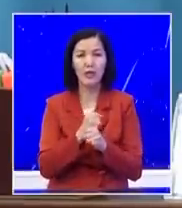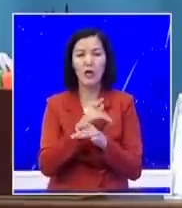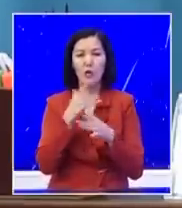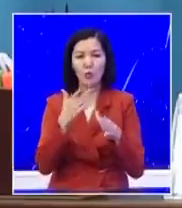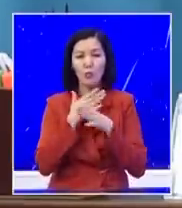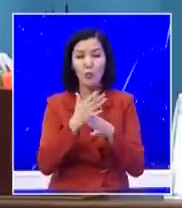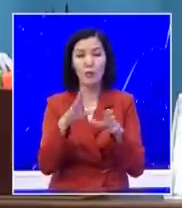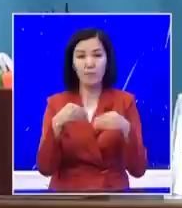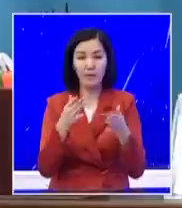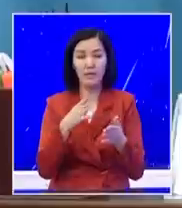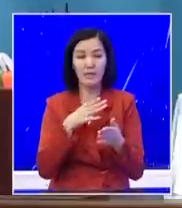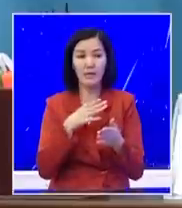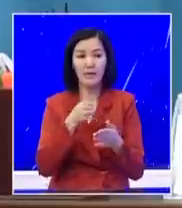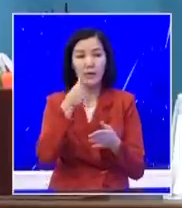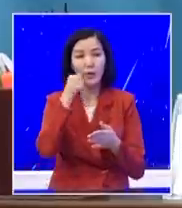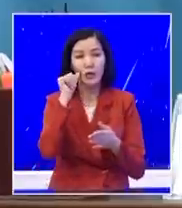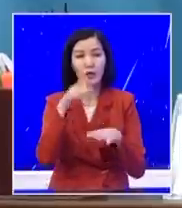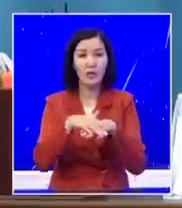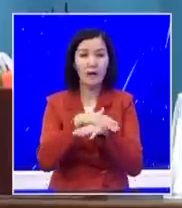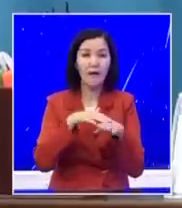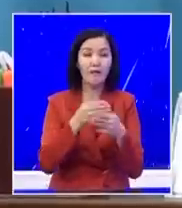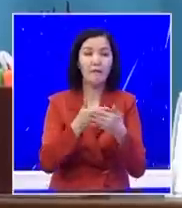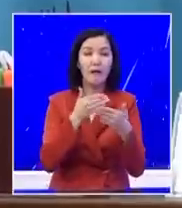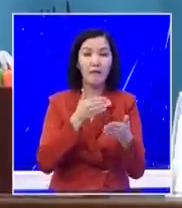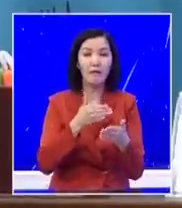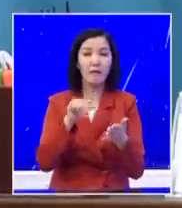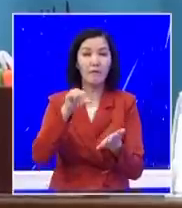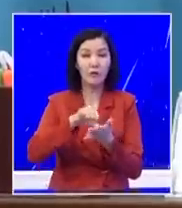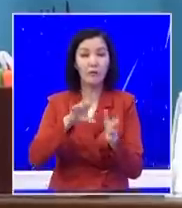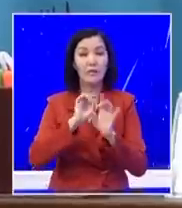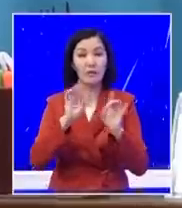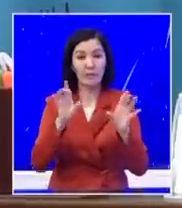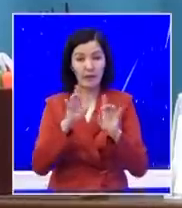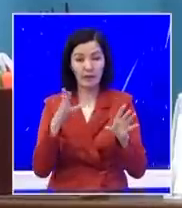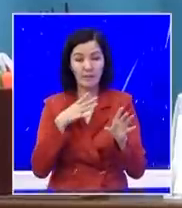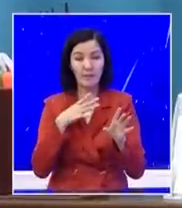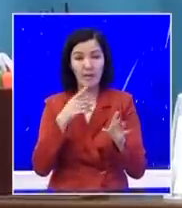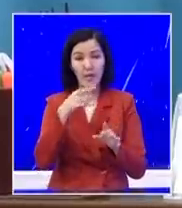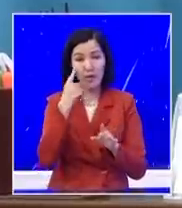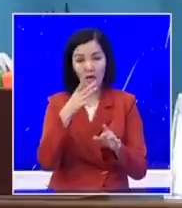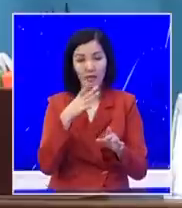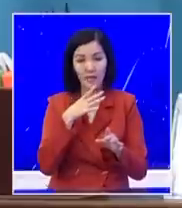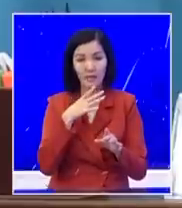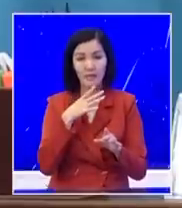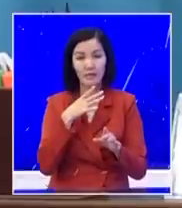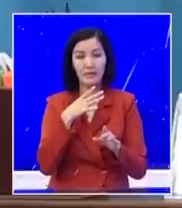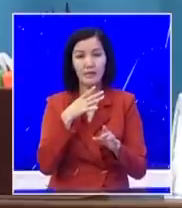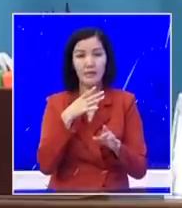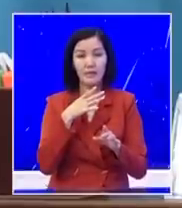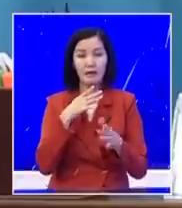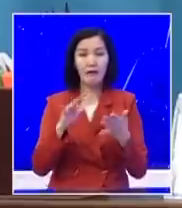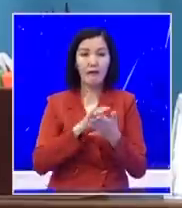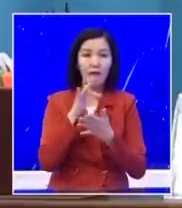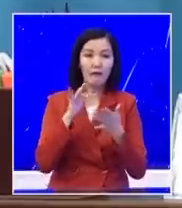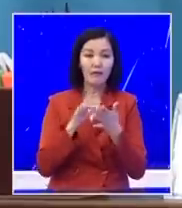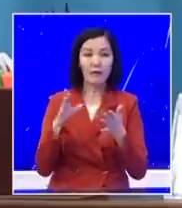көрсеттік. Мен кеше халықтың алдында айттым. Бәрлігі көп осы қалада